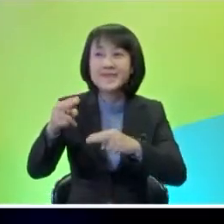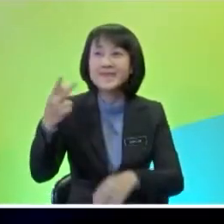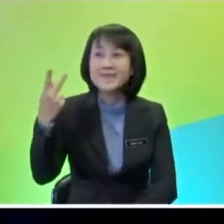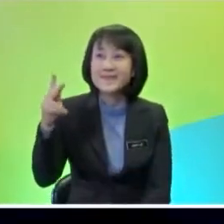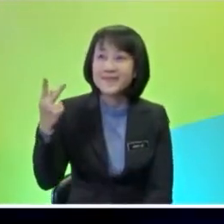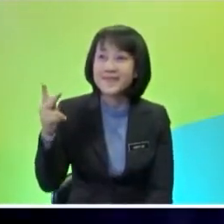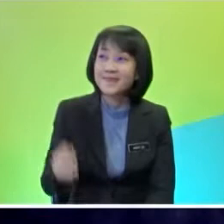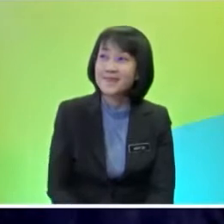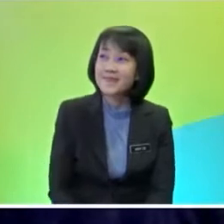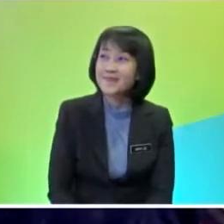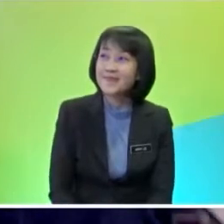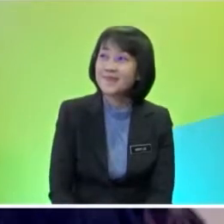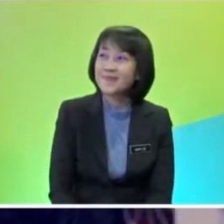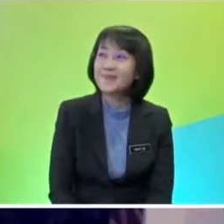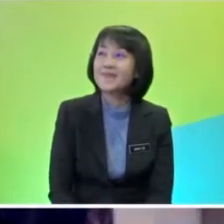tuh